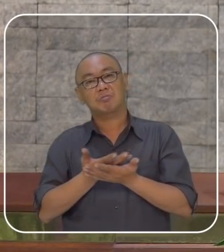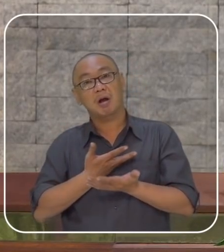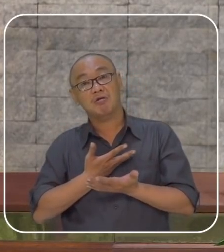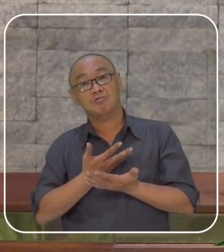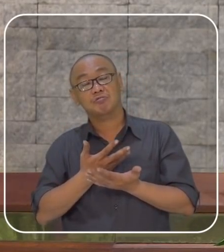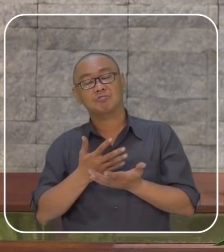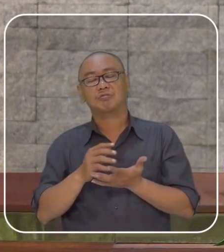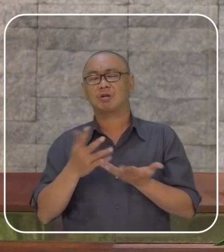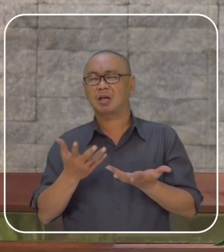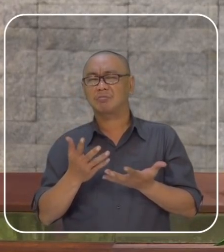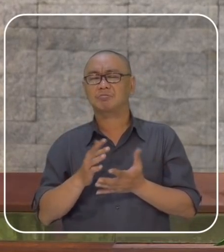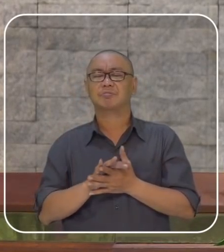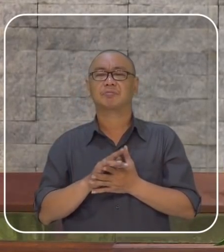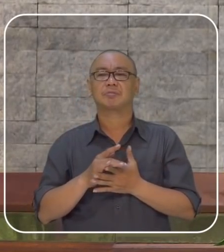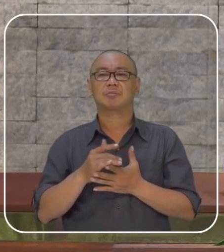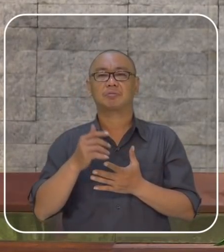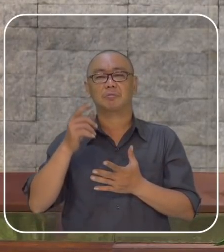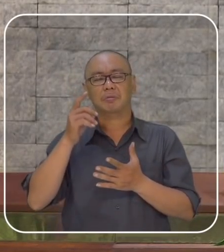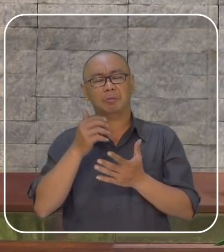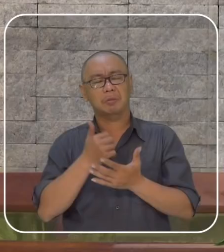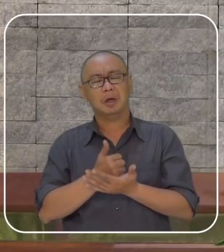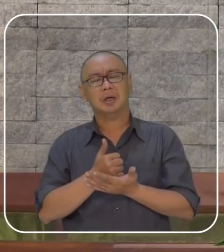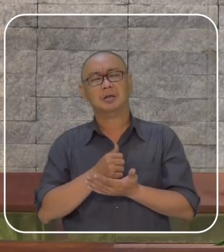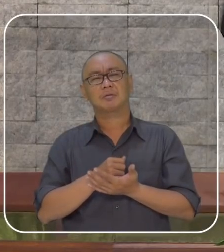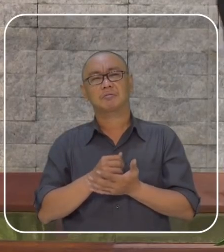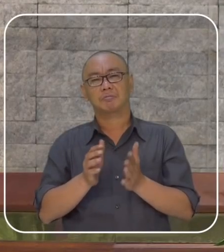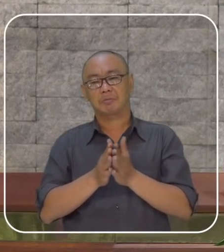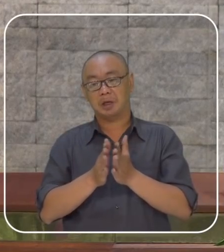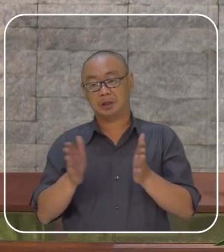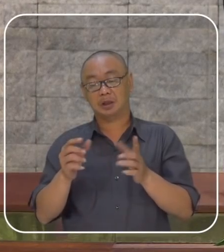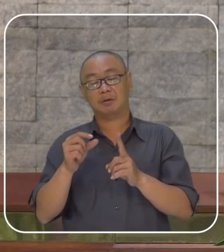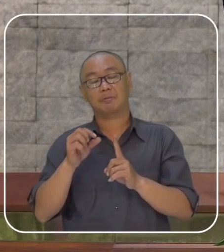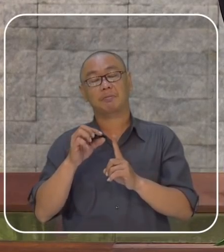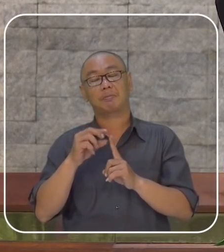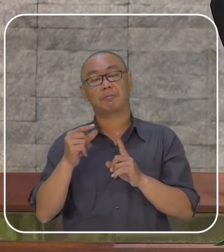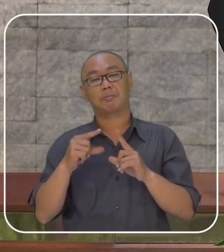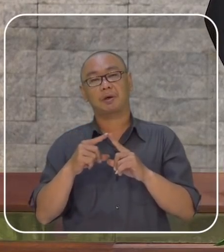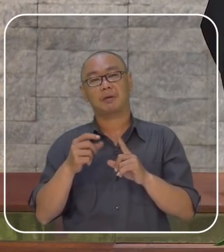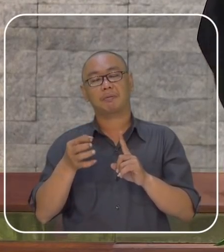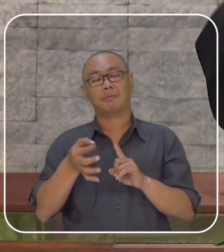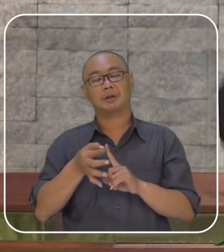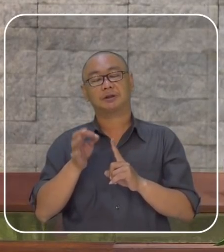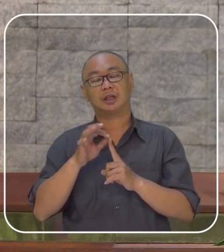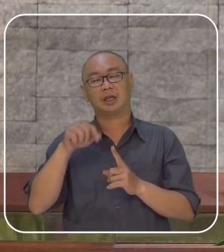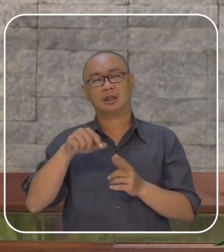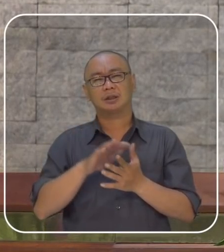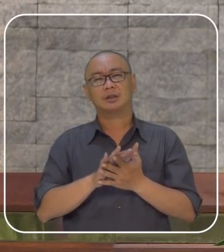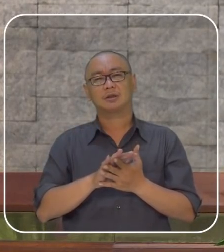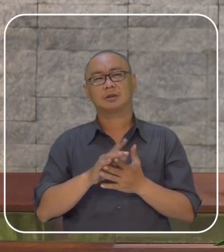mencoba untuk menghayati masa-masa Prapaskah ini, itu semuanya tidak lepas dari pribadi Yesus ini kan.